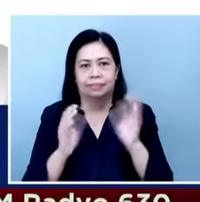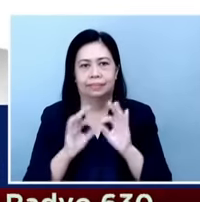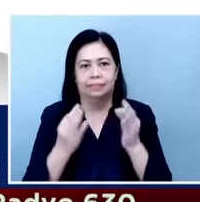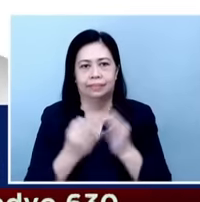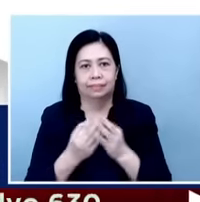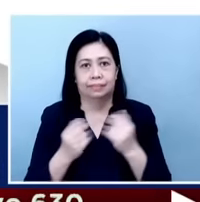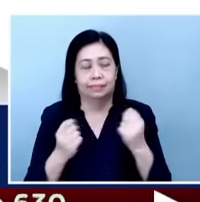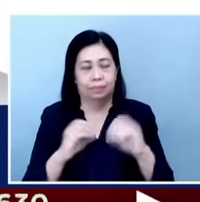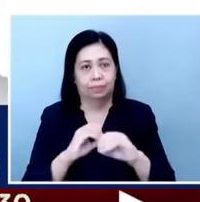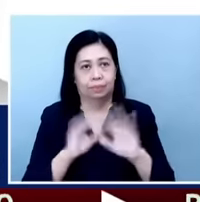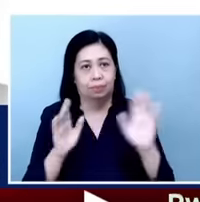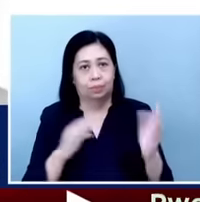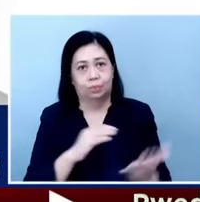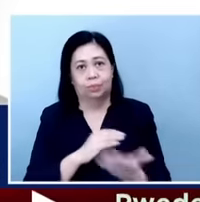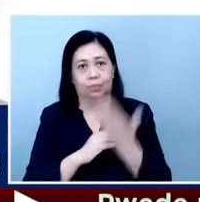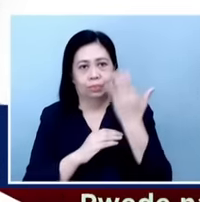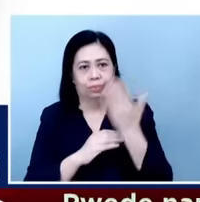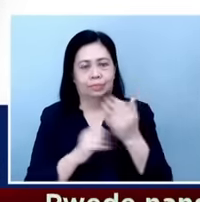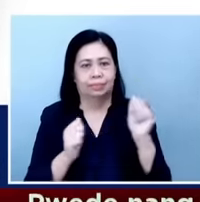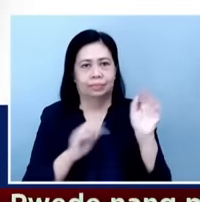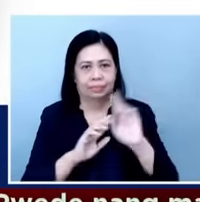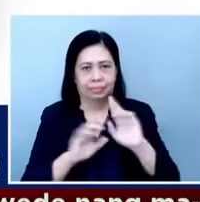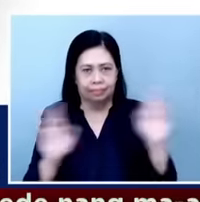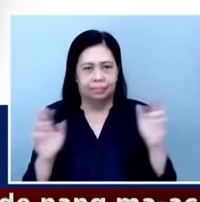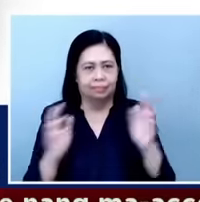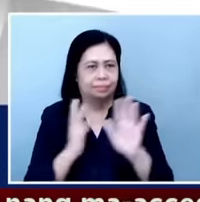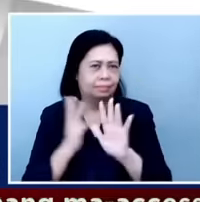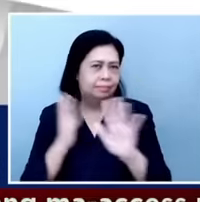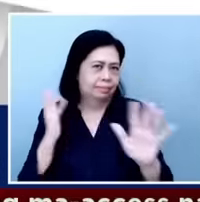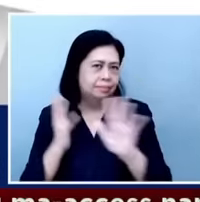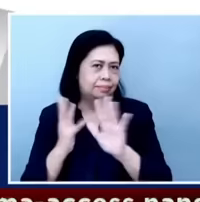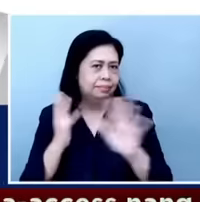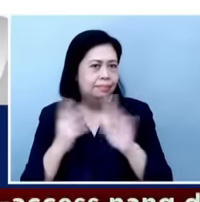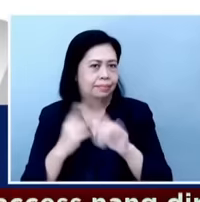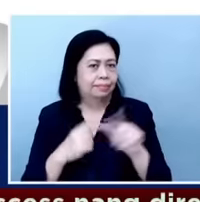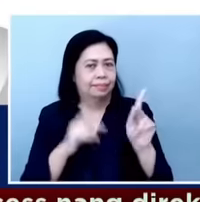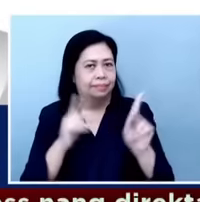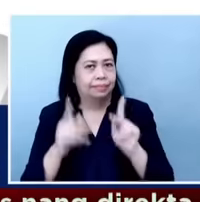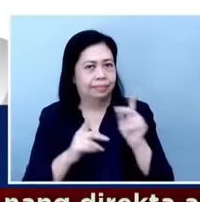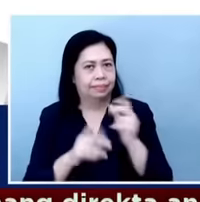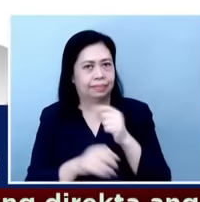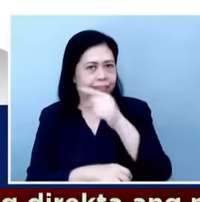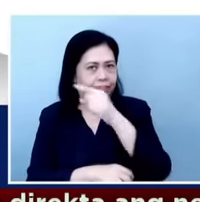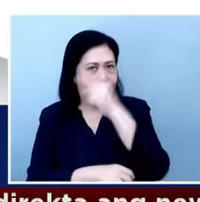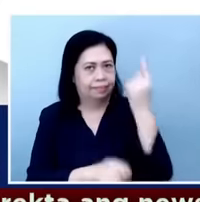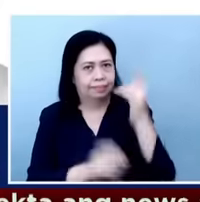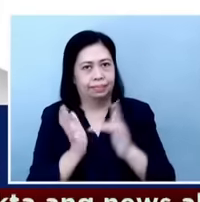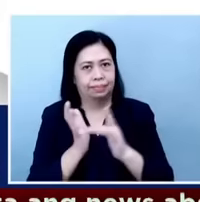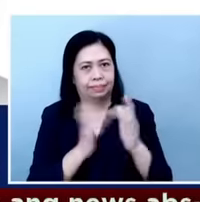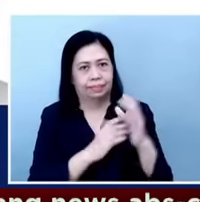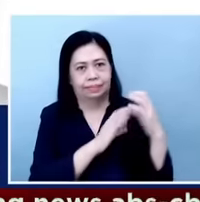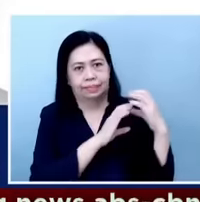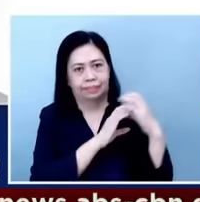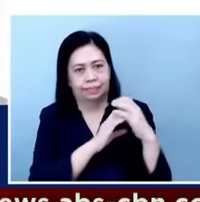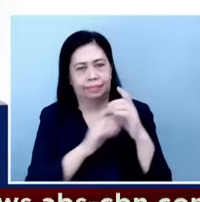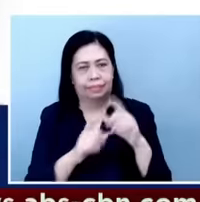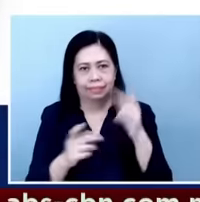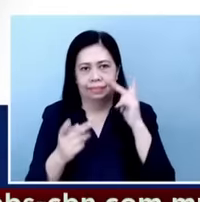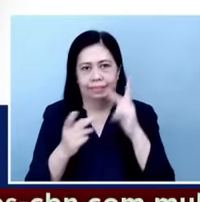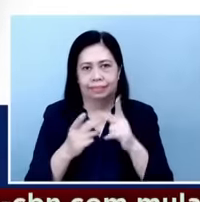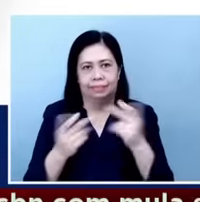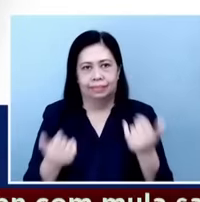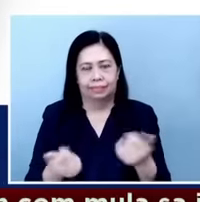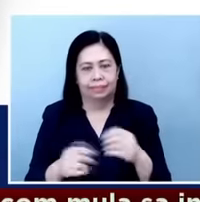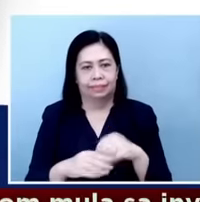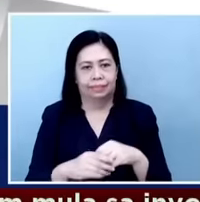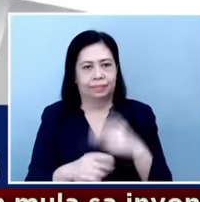ng araw, bumungad na agad ang mahabang pila ng mga deboto ng itim na Nazareno. Sila ang pakay natin sa loob ng